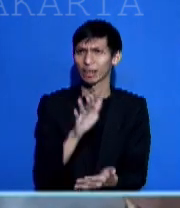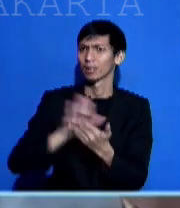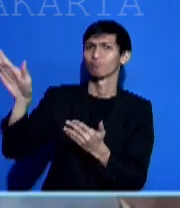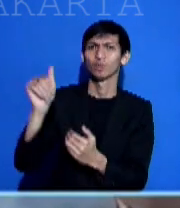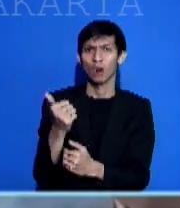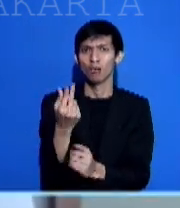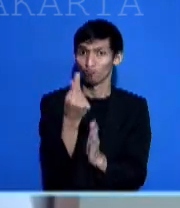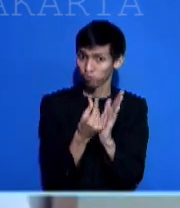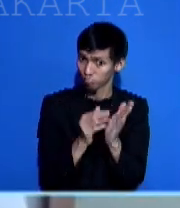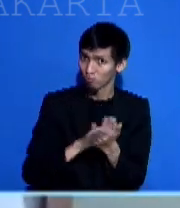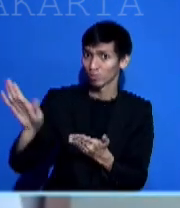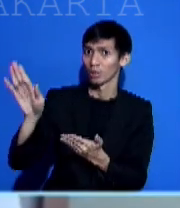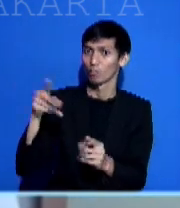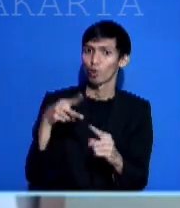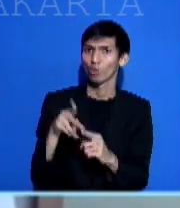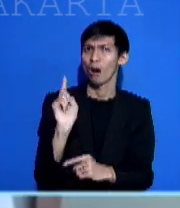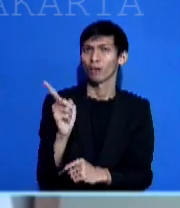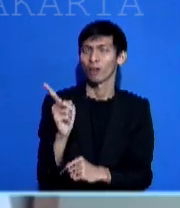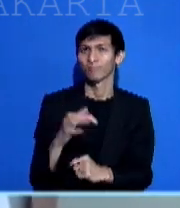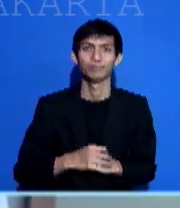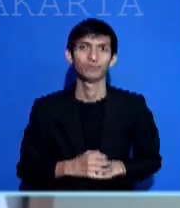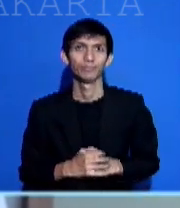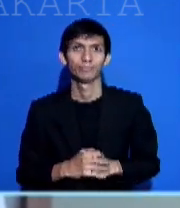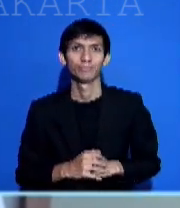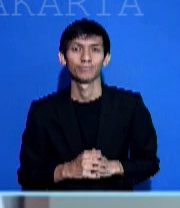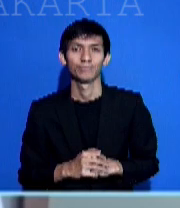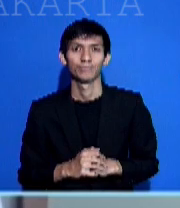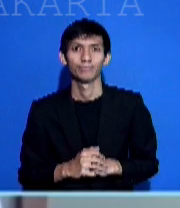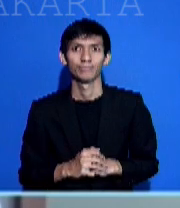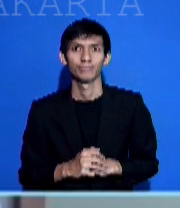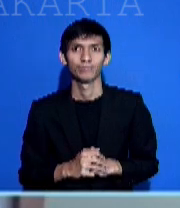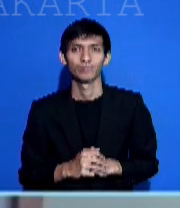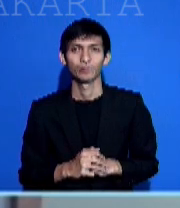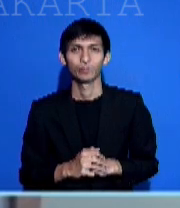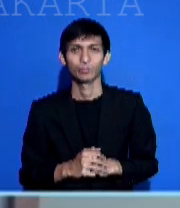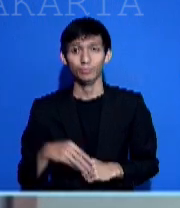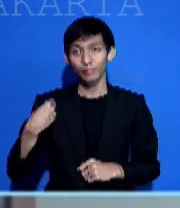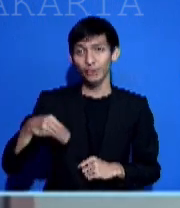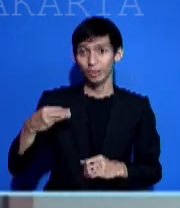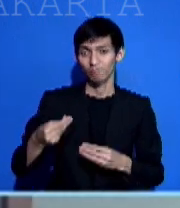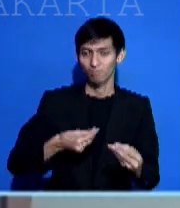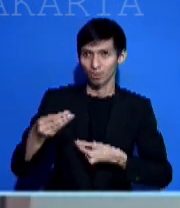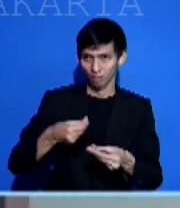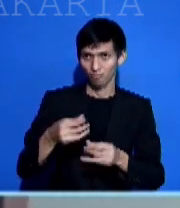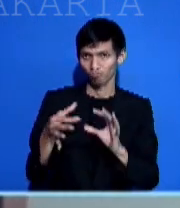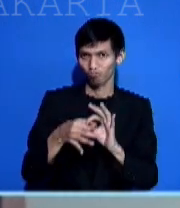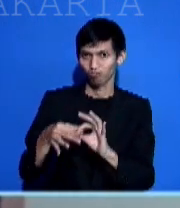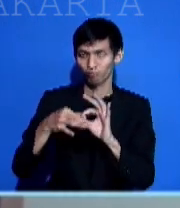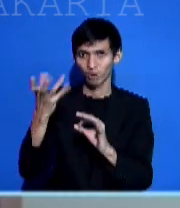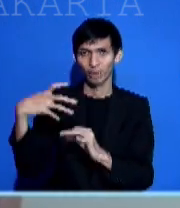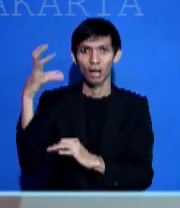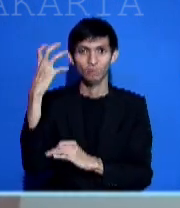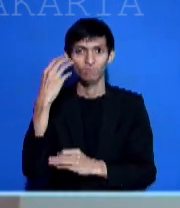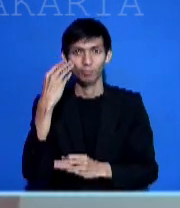biaya distribusi. Betulnya tujuan kami, terutama dari Kementerian Perdagangan bekerjasama dengan Dinas Perdagangan